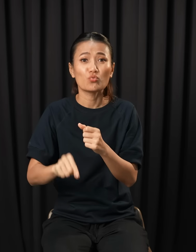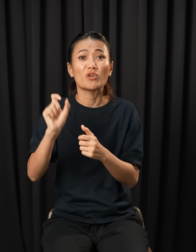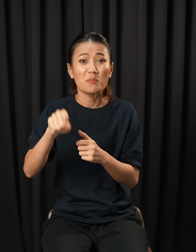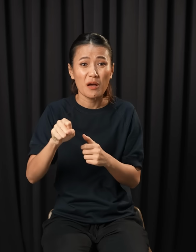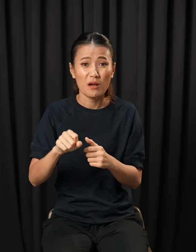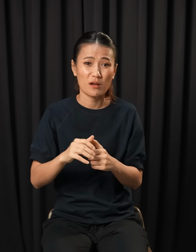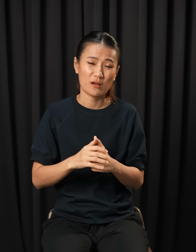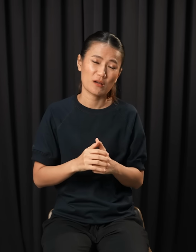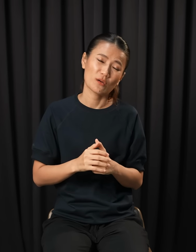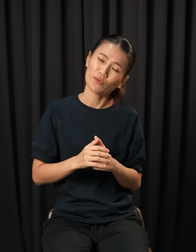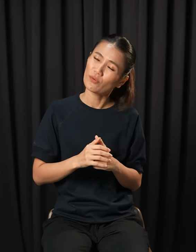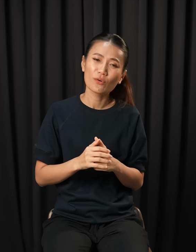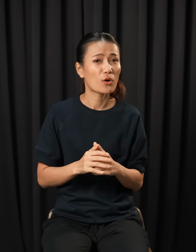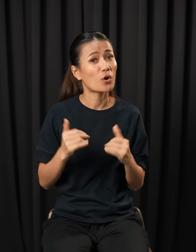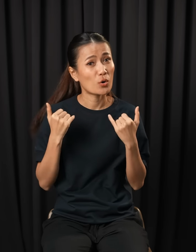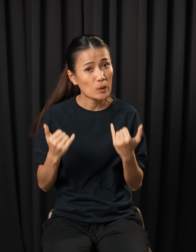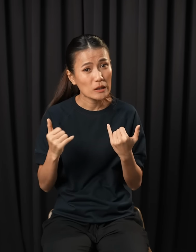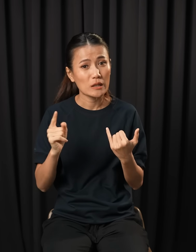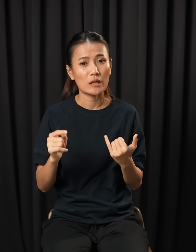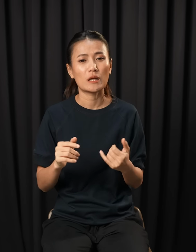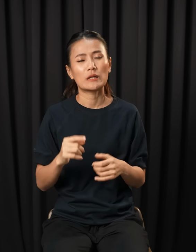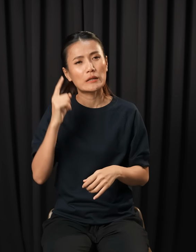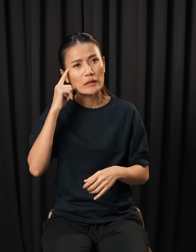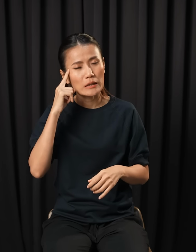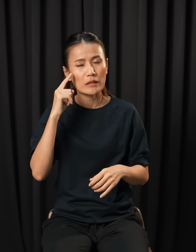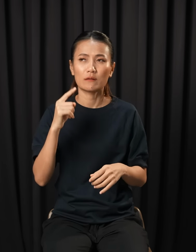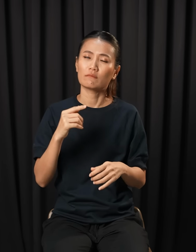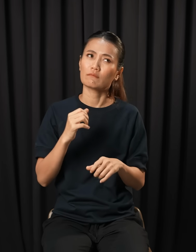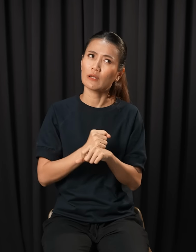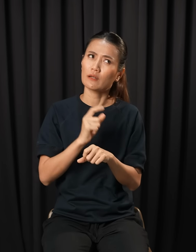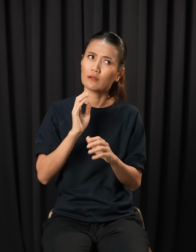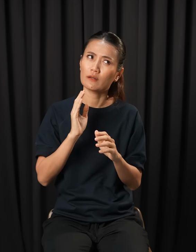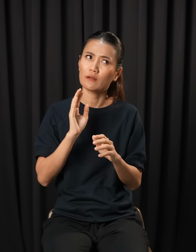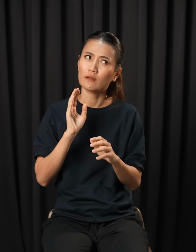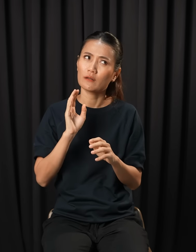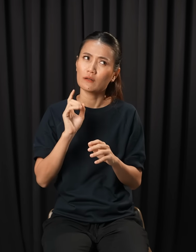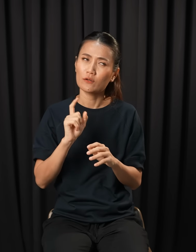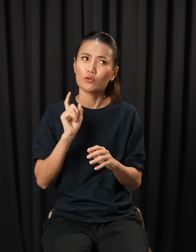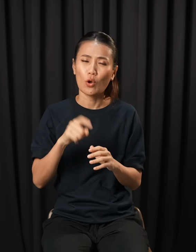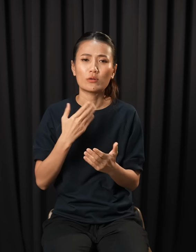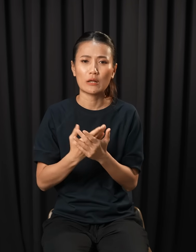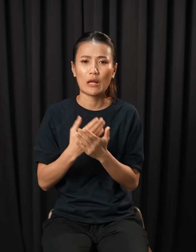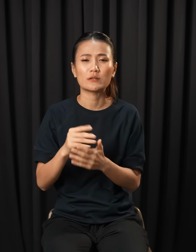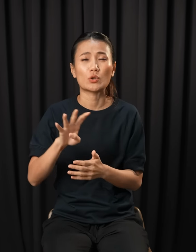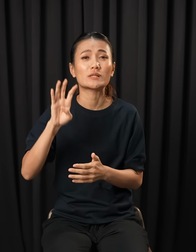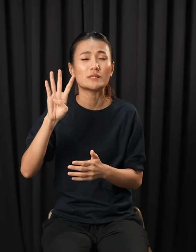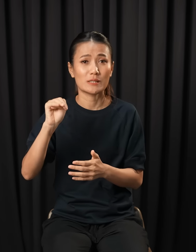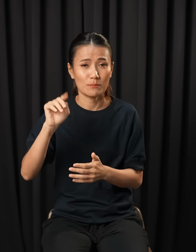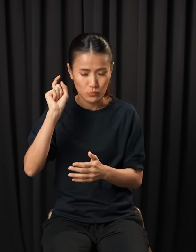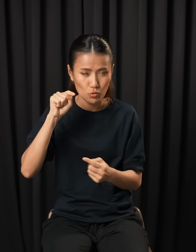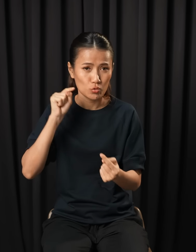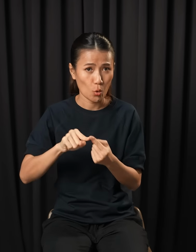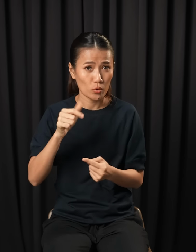เงินเฟ้อของแพงค่าแรงถูกมาไล่ขึ้นมาการเจริญเติบโตของเศรษฐกิจขึ้นมา 2% บ้าง 3% บ้างมาจนถึงตอนนี้เนี่ยคำนวณเนี่ยมัน